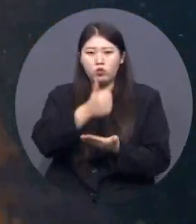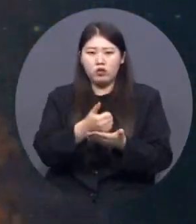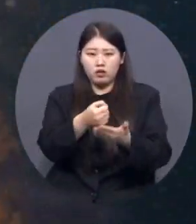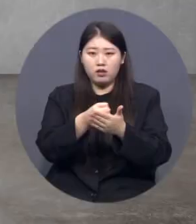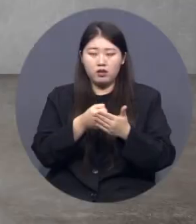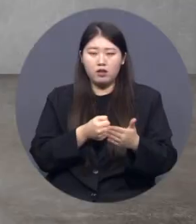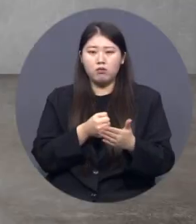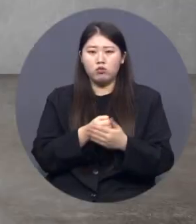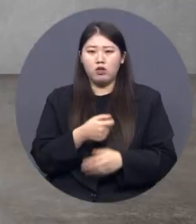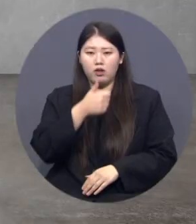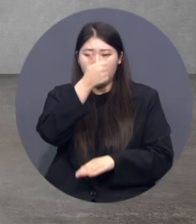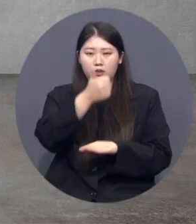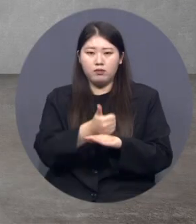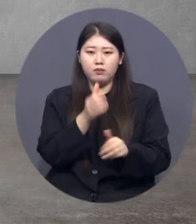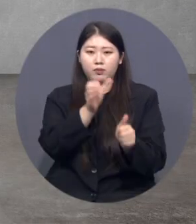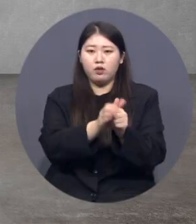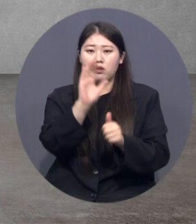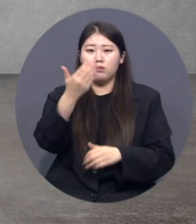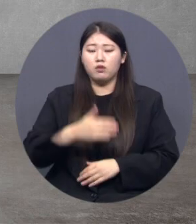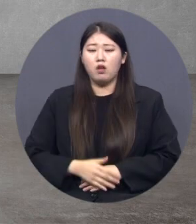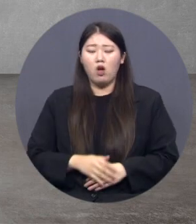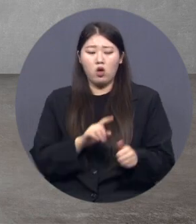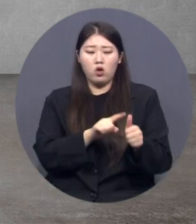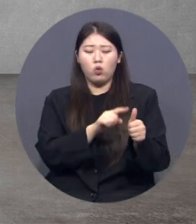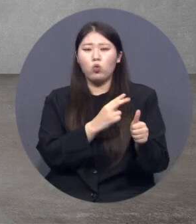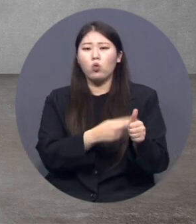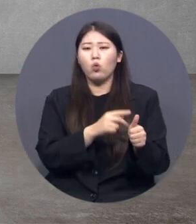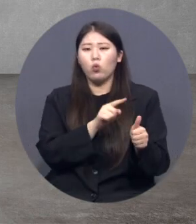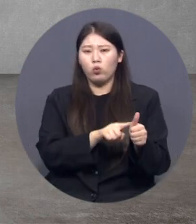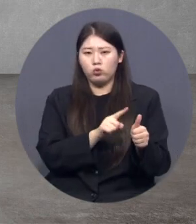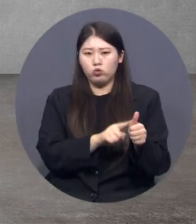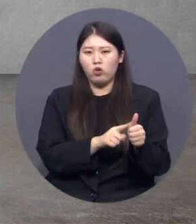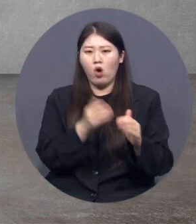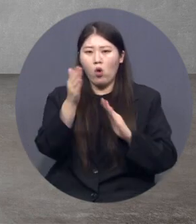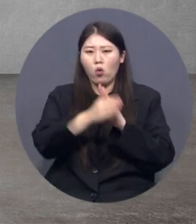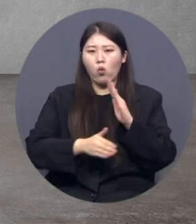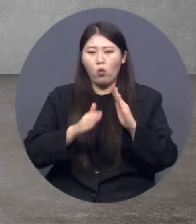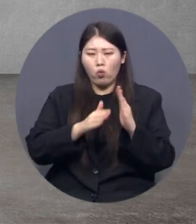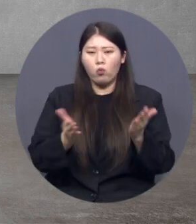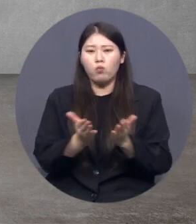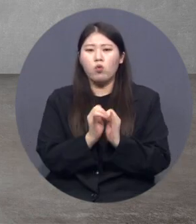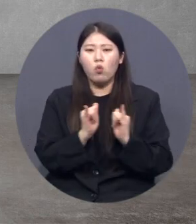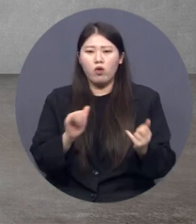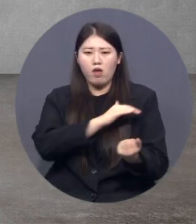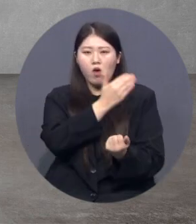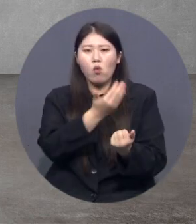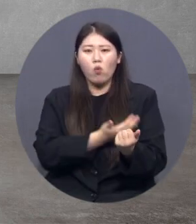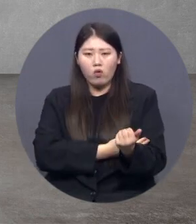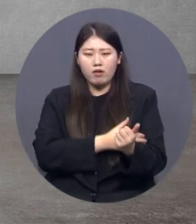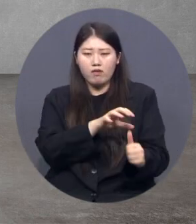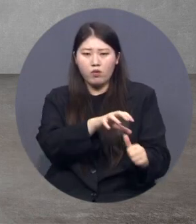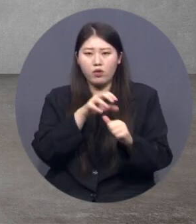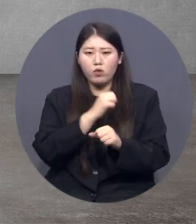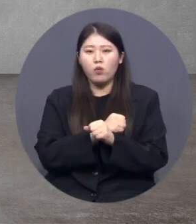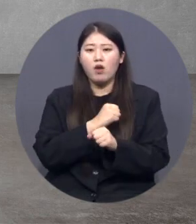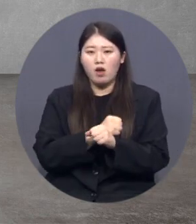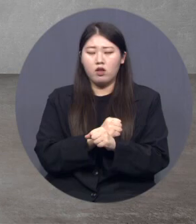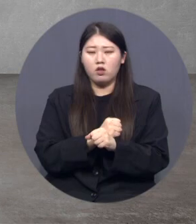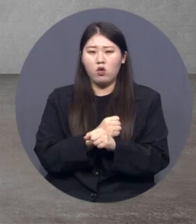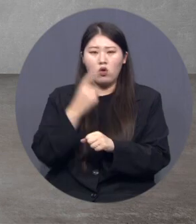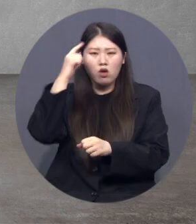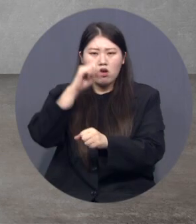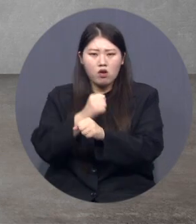넘겨졌습니다. 해경은 교수가 사실상 준공무원에 해당하는 전문위원회 권위를 이용해 용역을